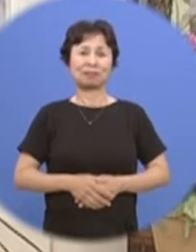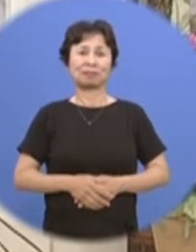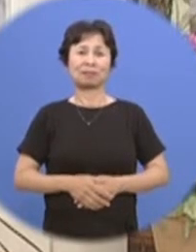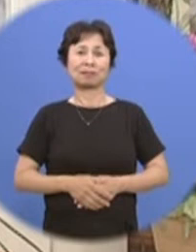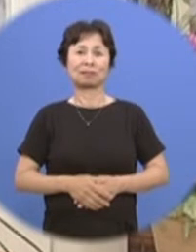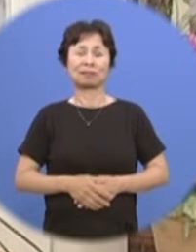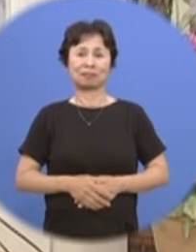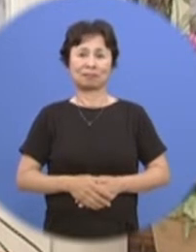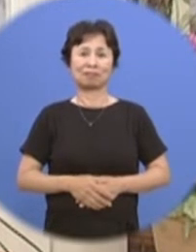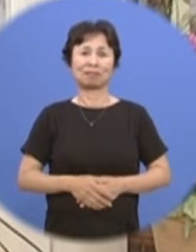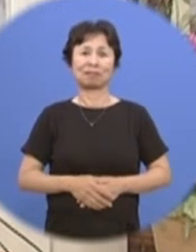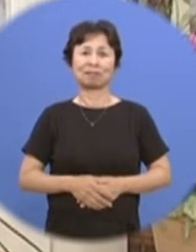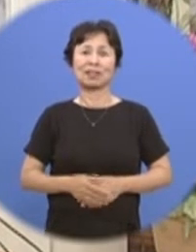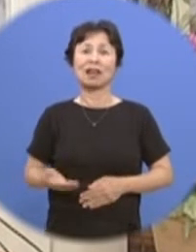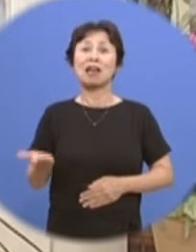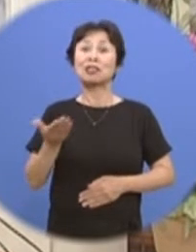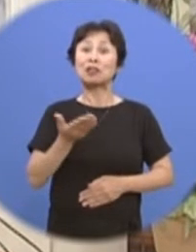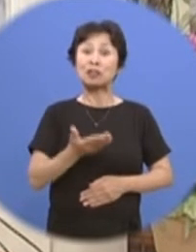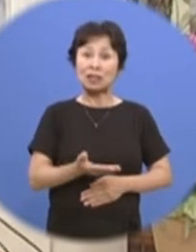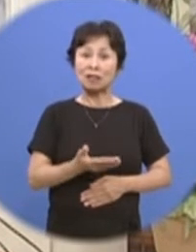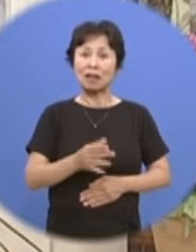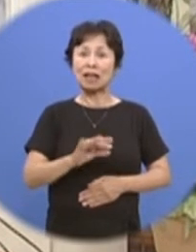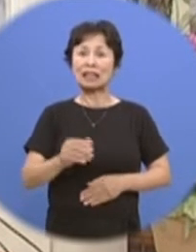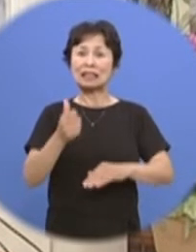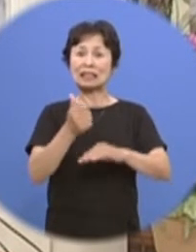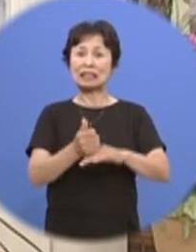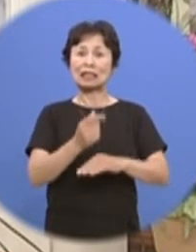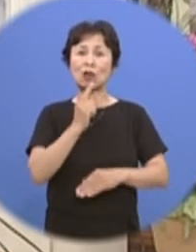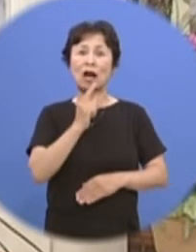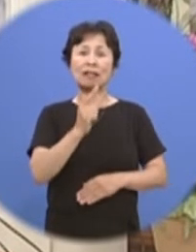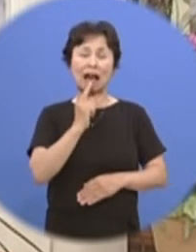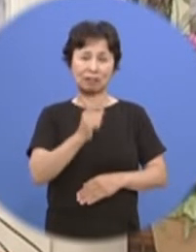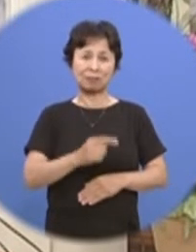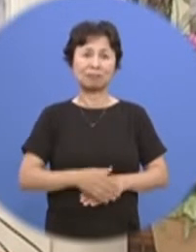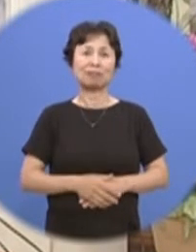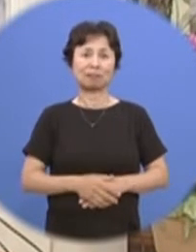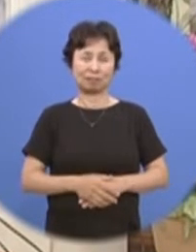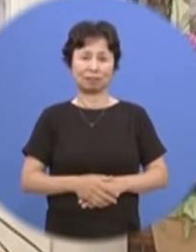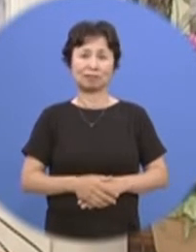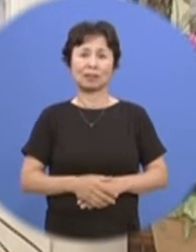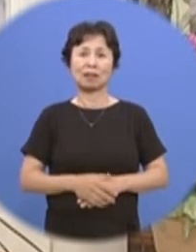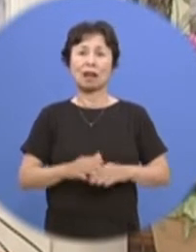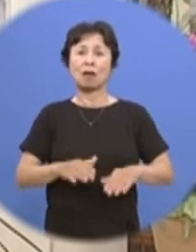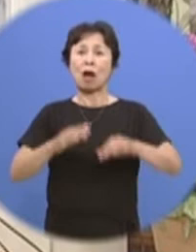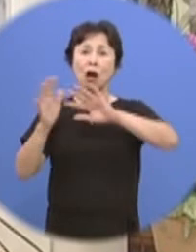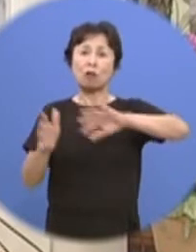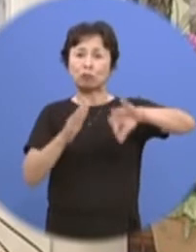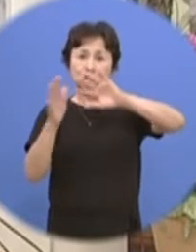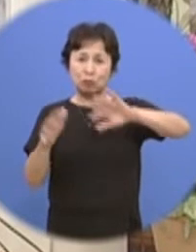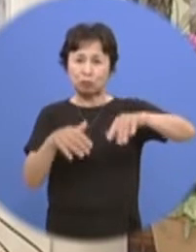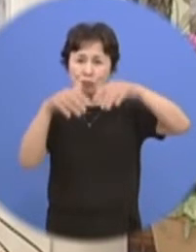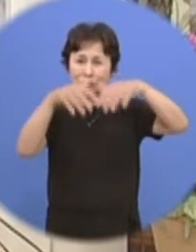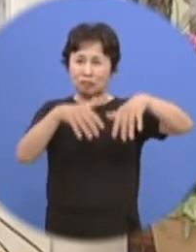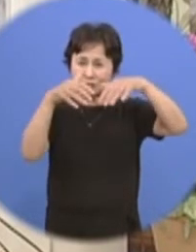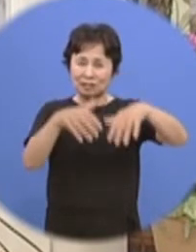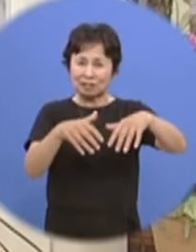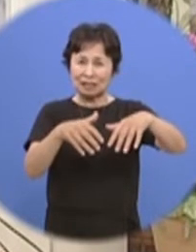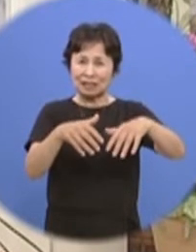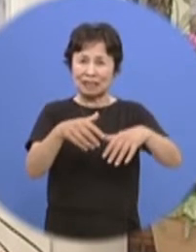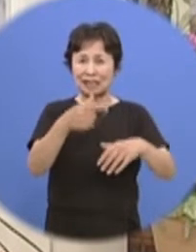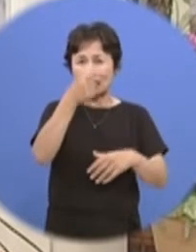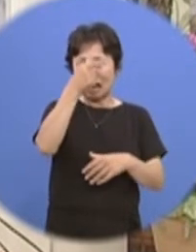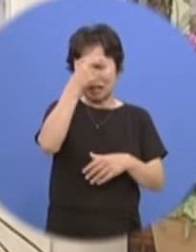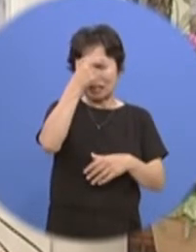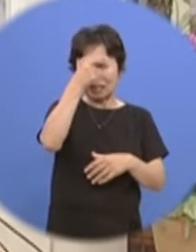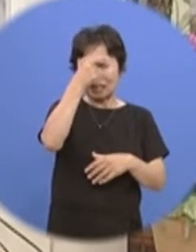紀の国21、後半は知事と語るです。今回は風水害、土砂災害から身を守るためにという